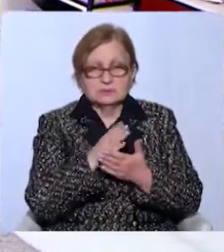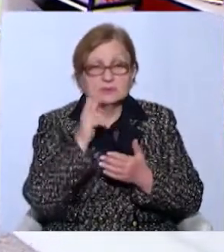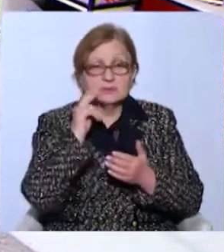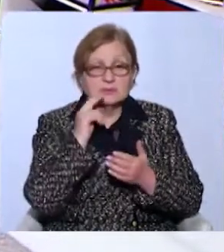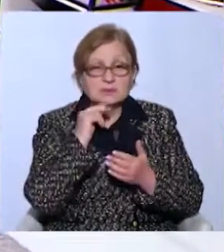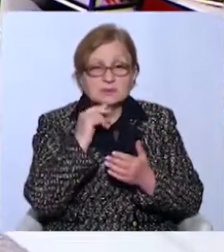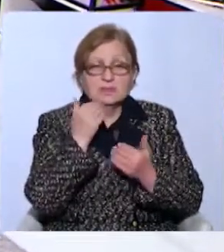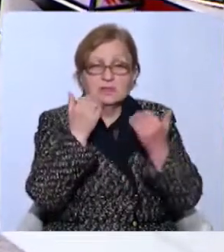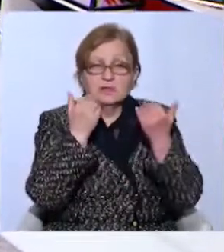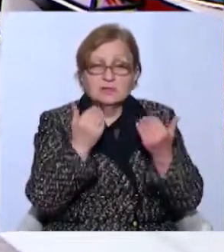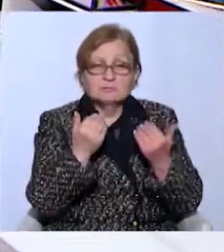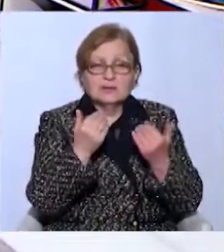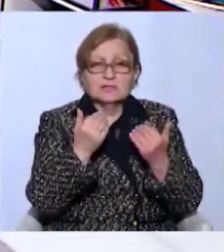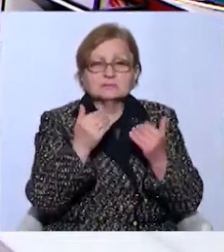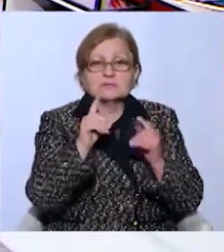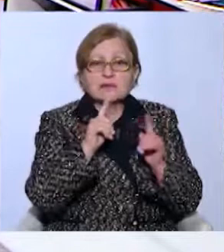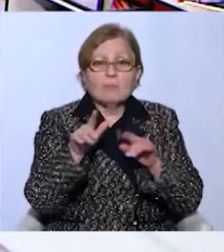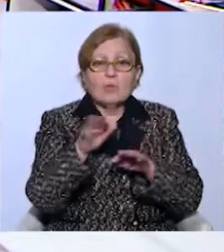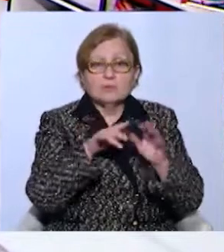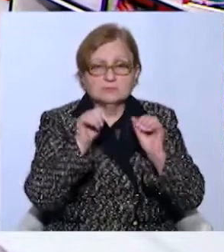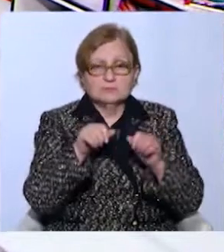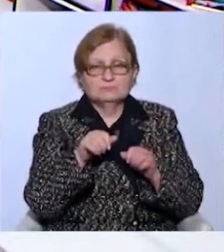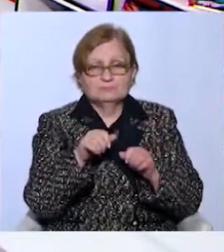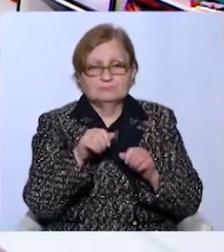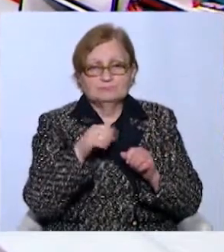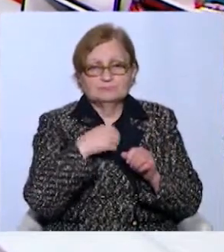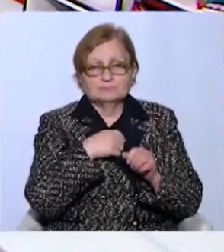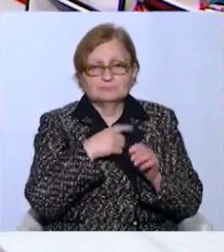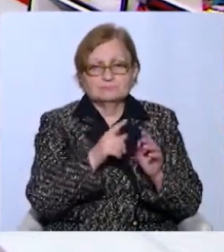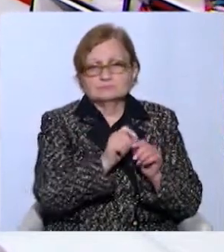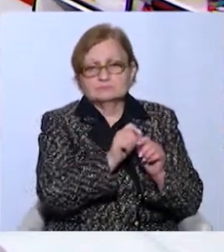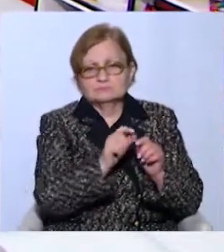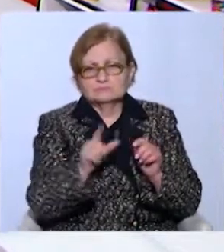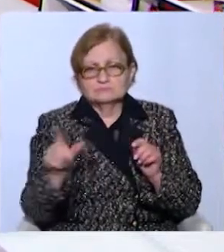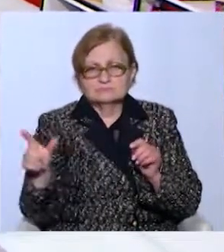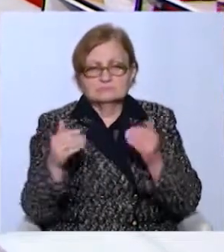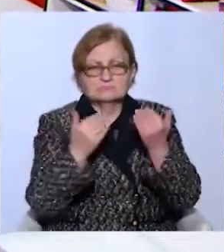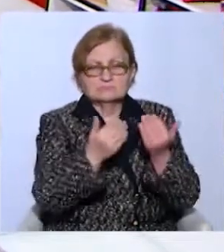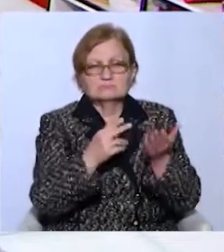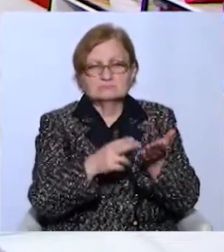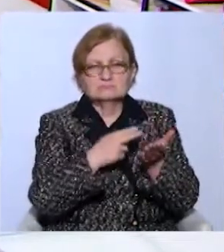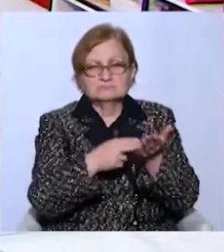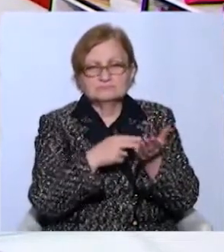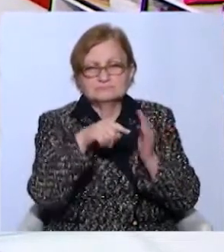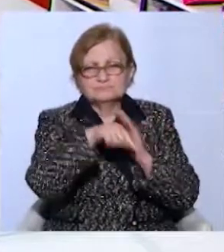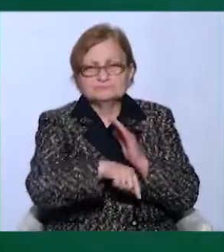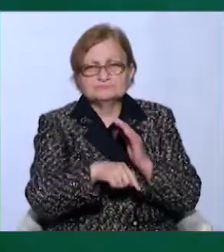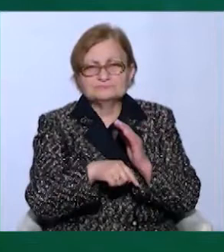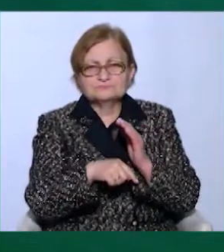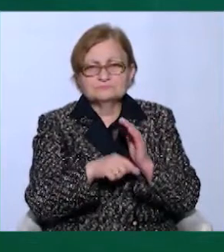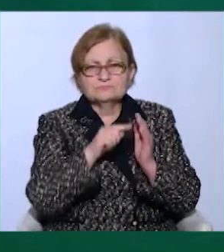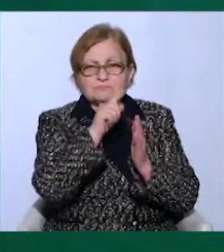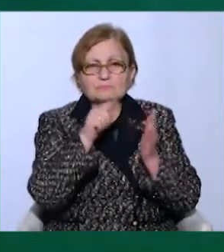ritçuy, da madzim unda bıçodu mukmede bebi. Me miyuko bi, im, tuhens igne bis, sak